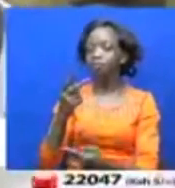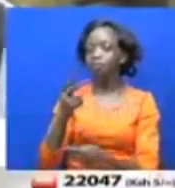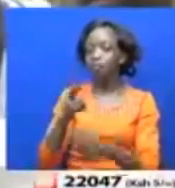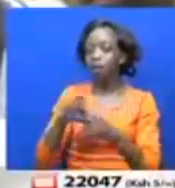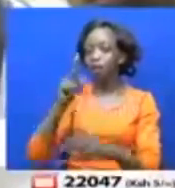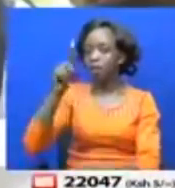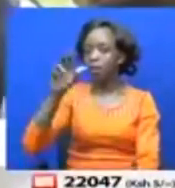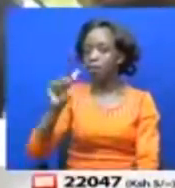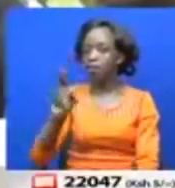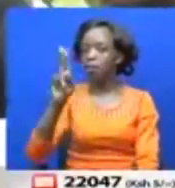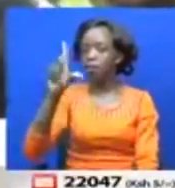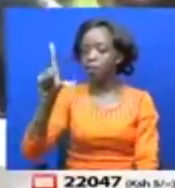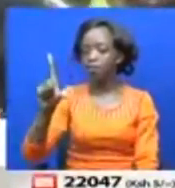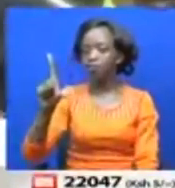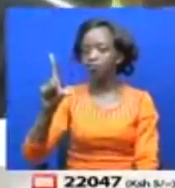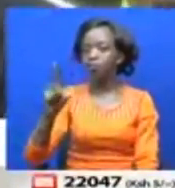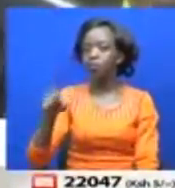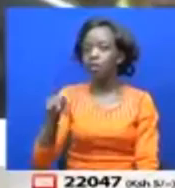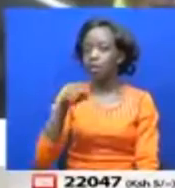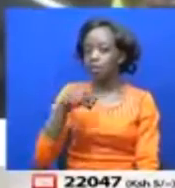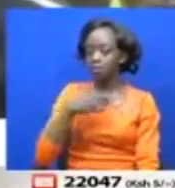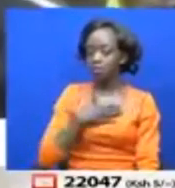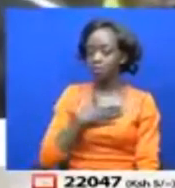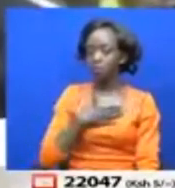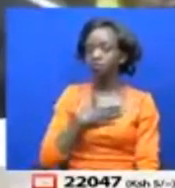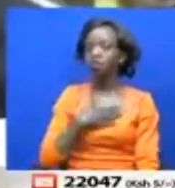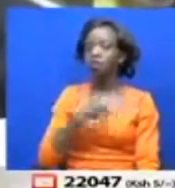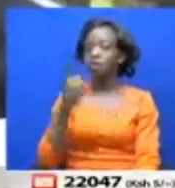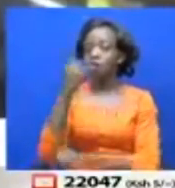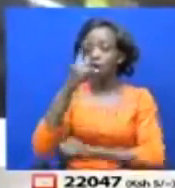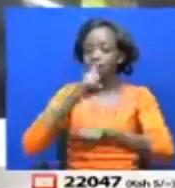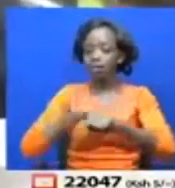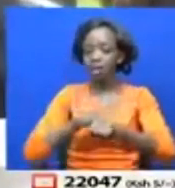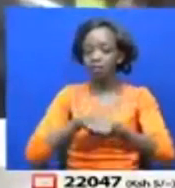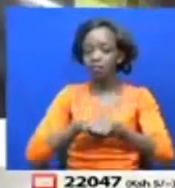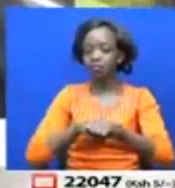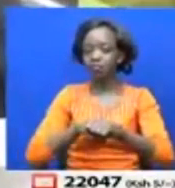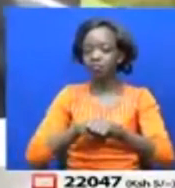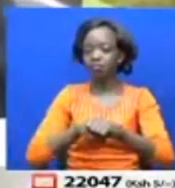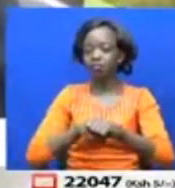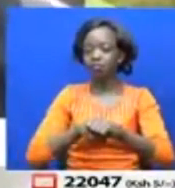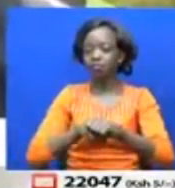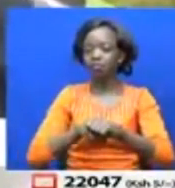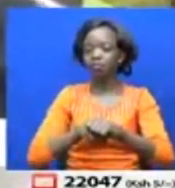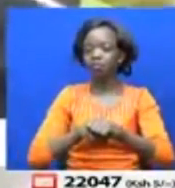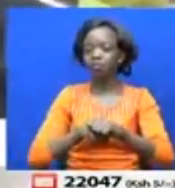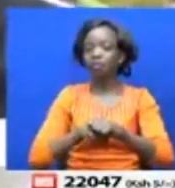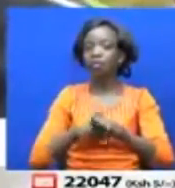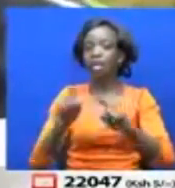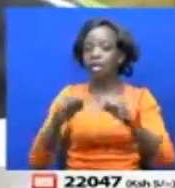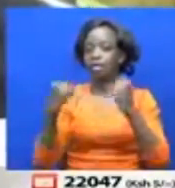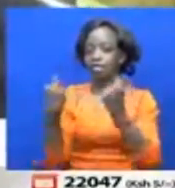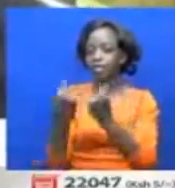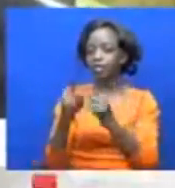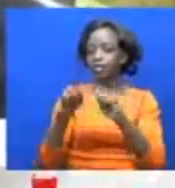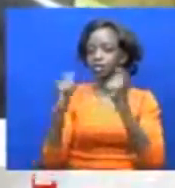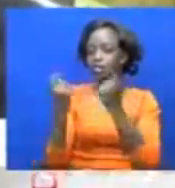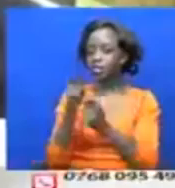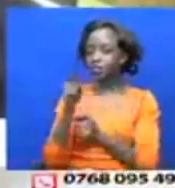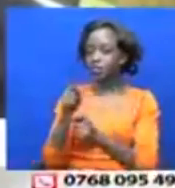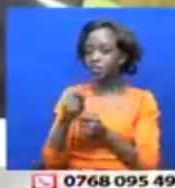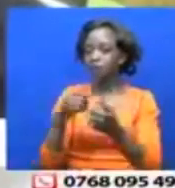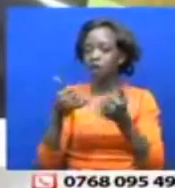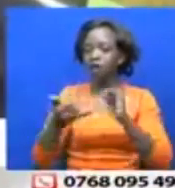Polo Mondi na ni mara yetu ya kwanza kwa hii timu yetu kucheza hii ligi ya